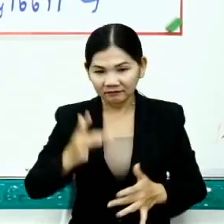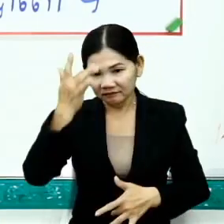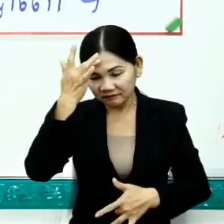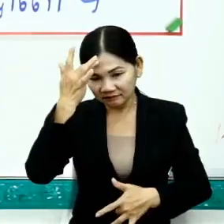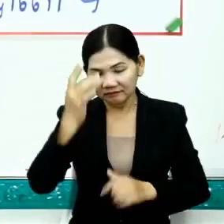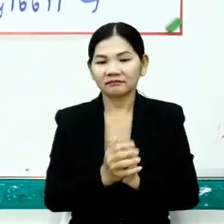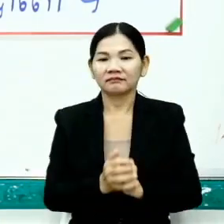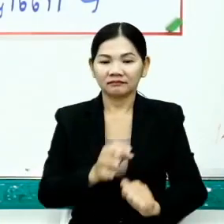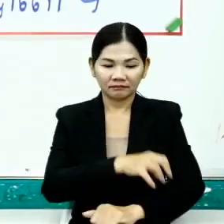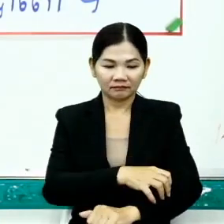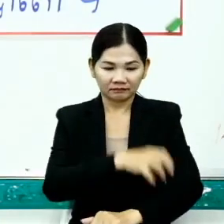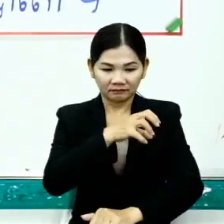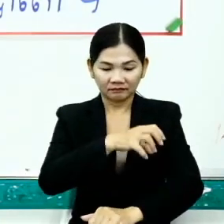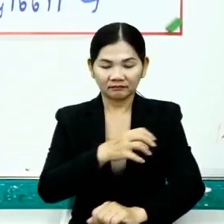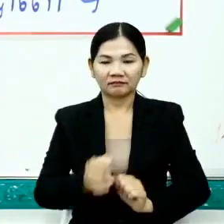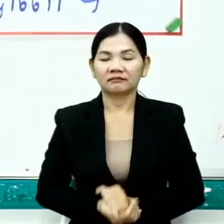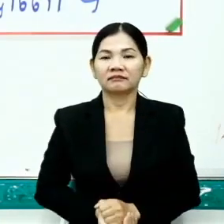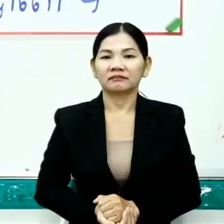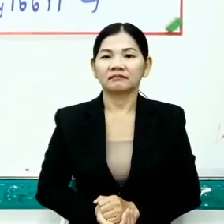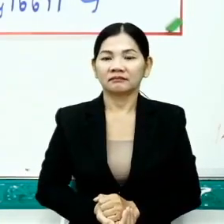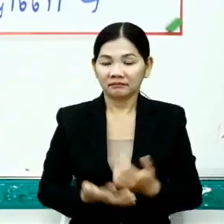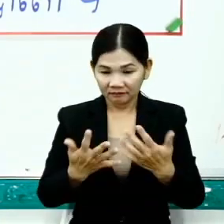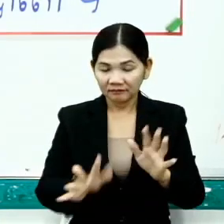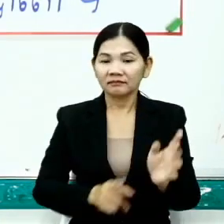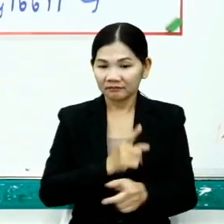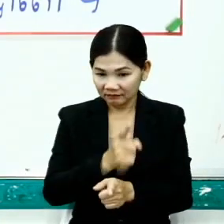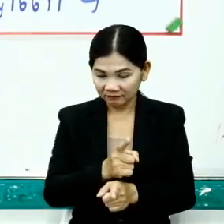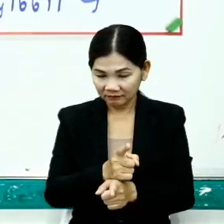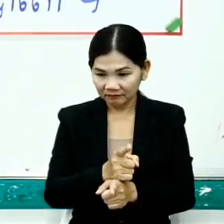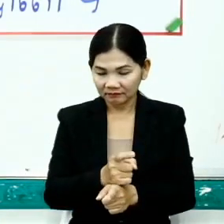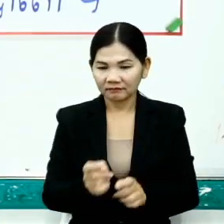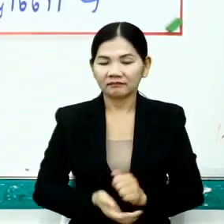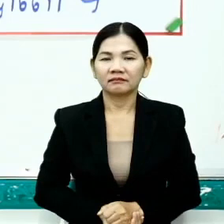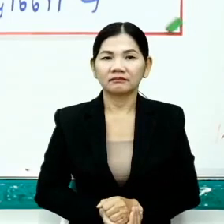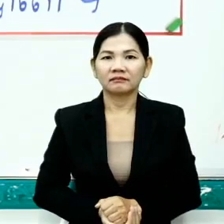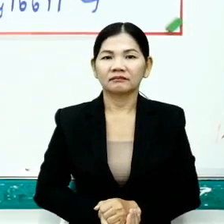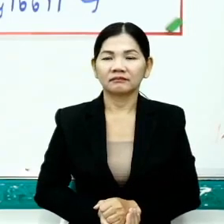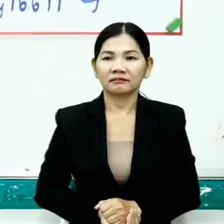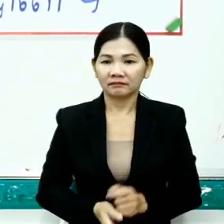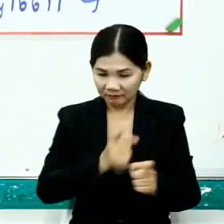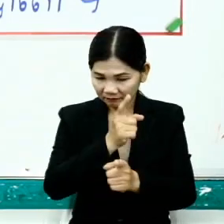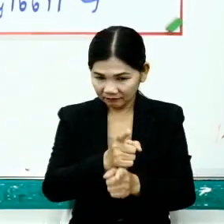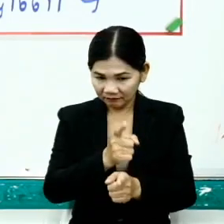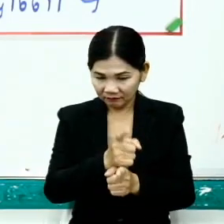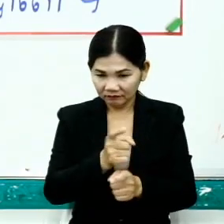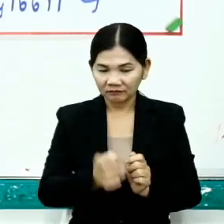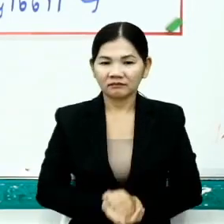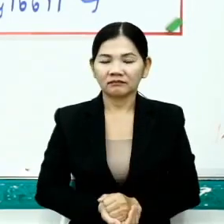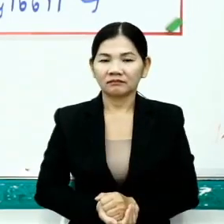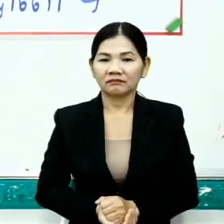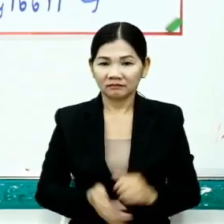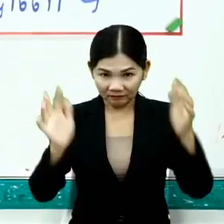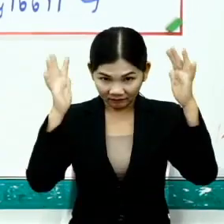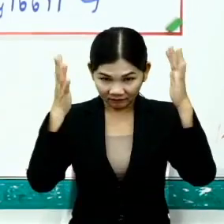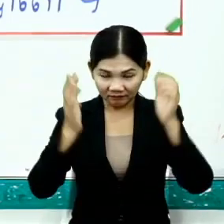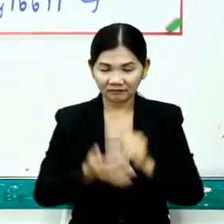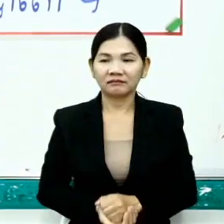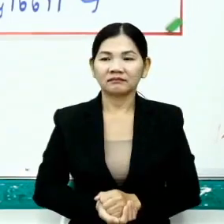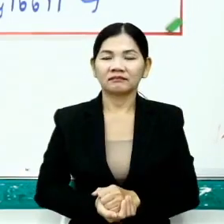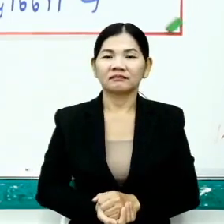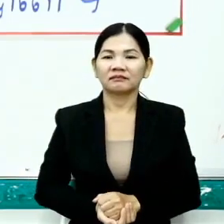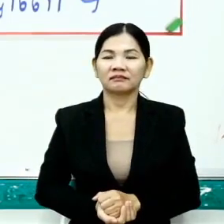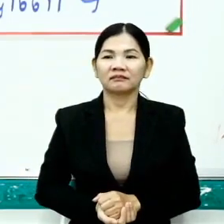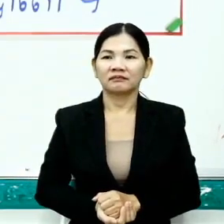ឈើដំបៅកូនណោះពេលយើងអានអត្ថបទចប់ត្រូវទេចាត្រឹមត្រូវឥឡូវអ្នកគ្រូទាំងដែរអស់ចាឲ្យកូនកូនទាំ